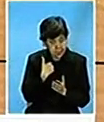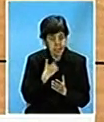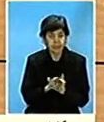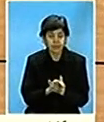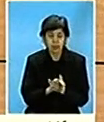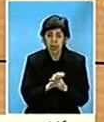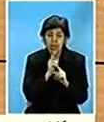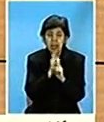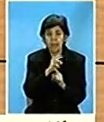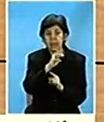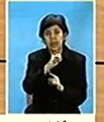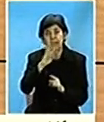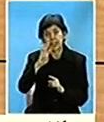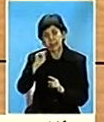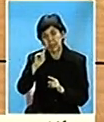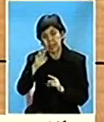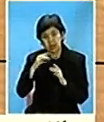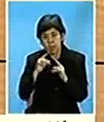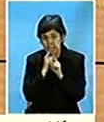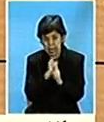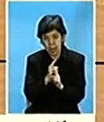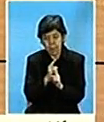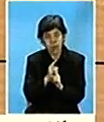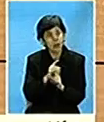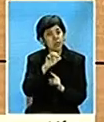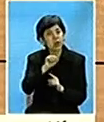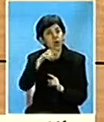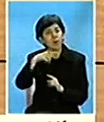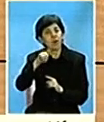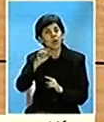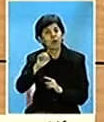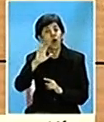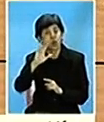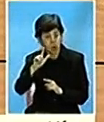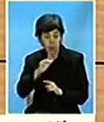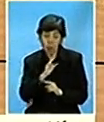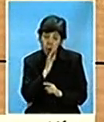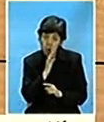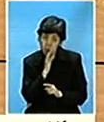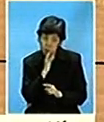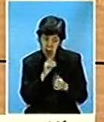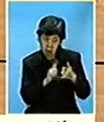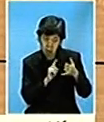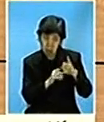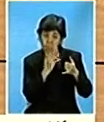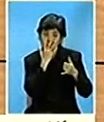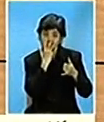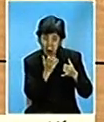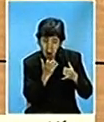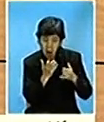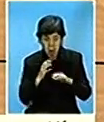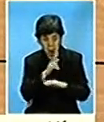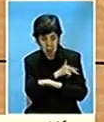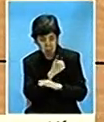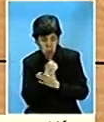ตามมาตรา41ของหลักประกันสุขภาพแห่งชาตินะครับคือถ้าได้รับความเสียหายจากการรับบริการ